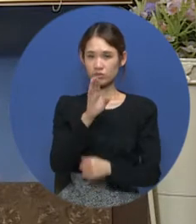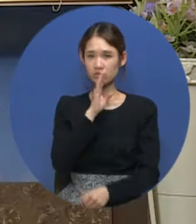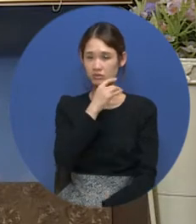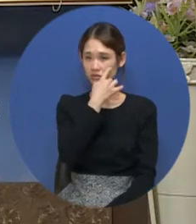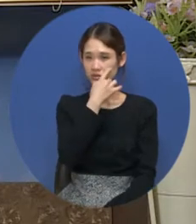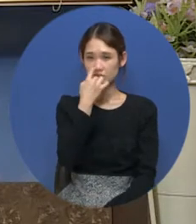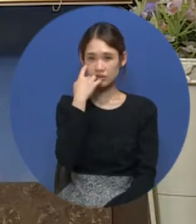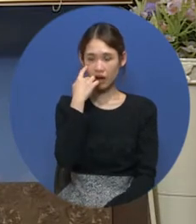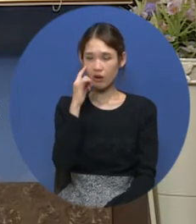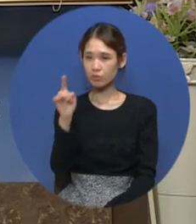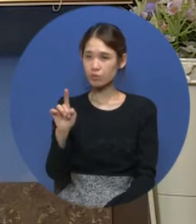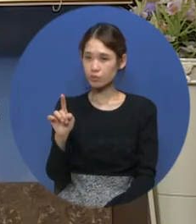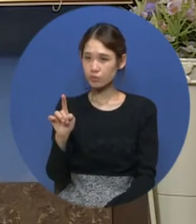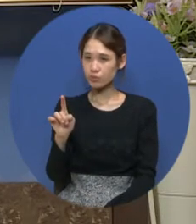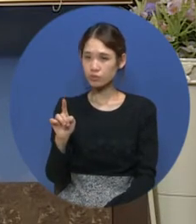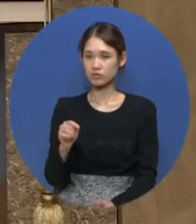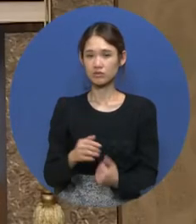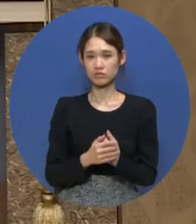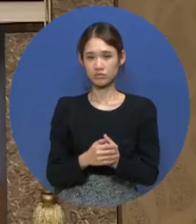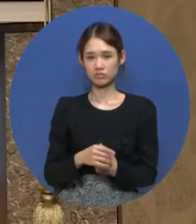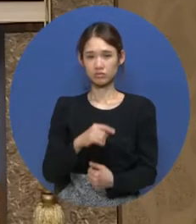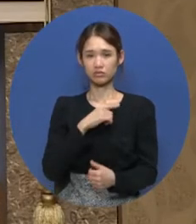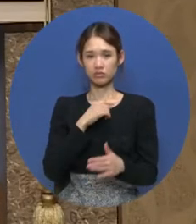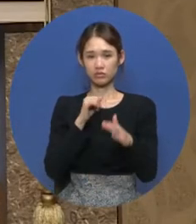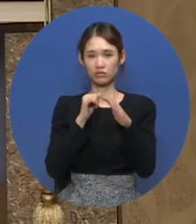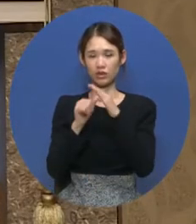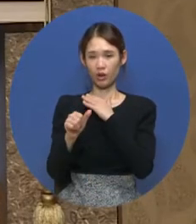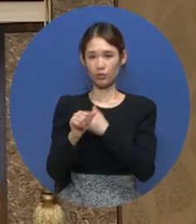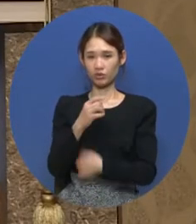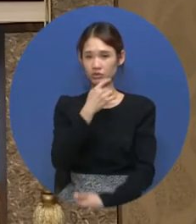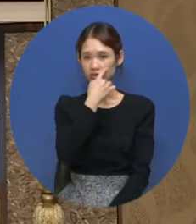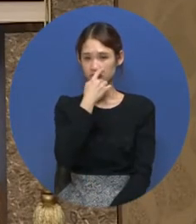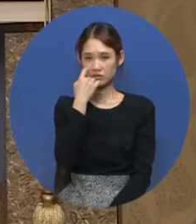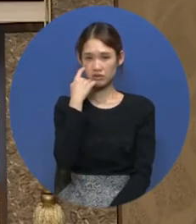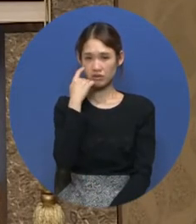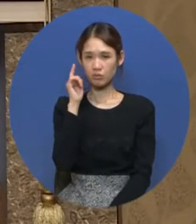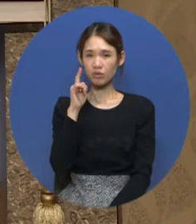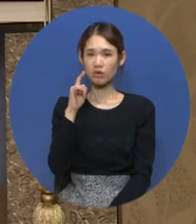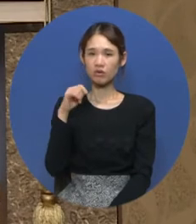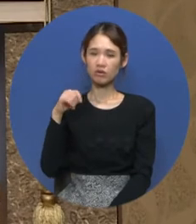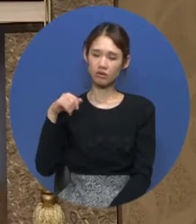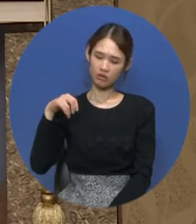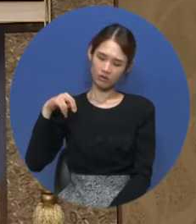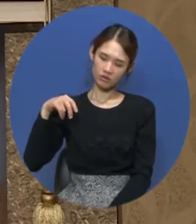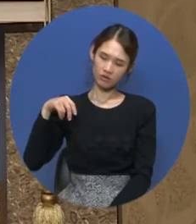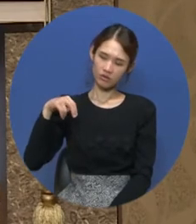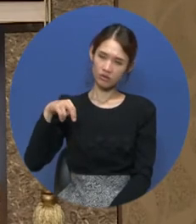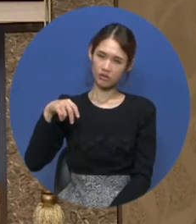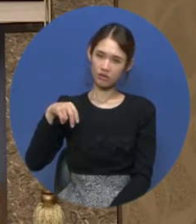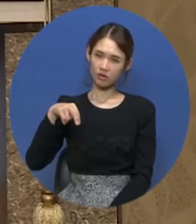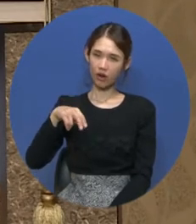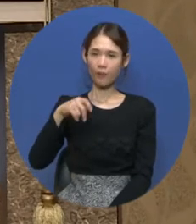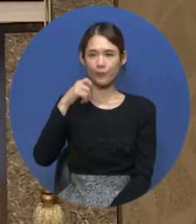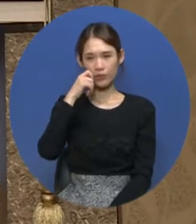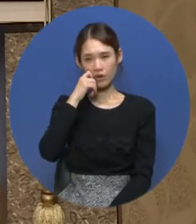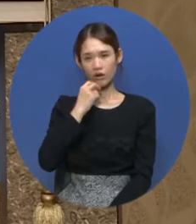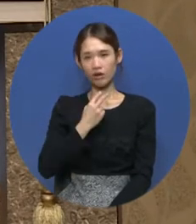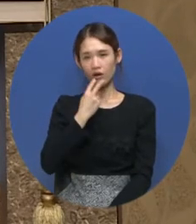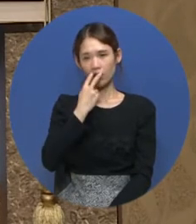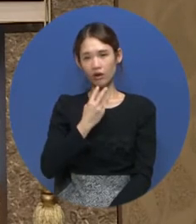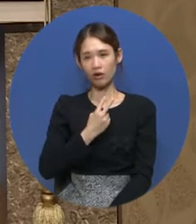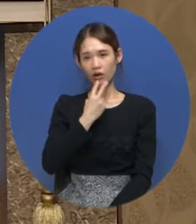어떤 것들이 있나요 즉 대표 중 조성은 조금만 걸어도 예 걷지를 못하세요 숨 차기 때문에